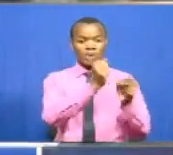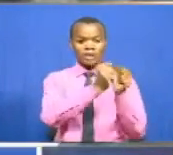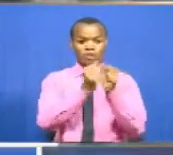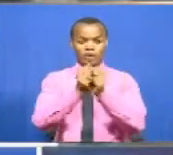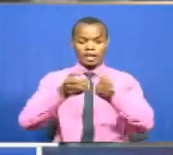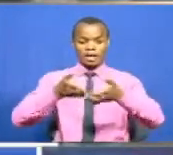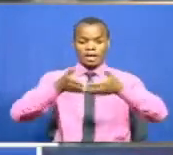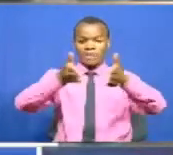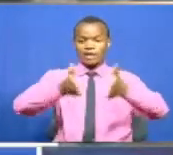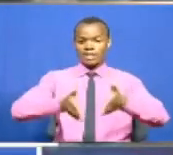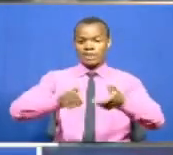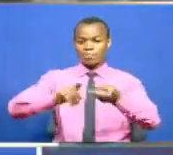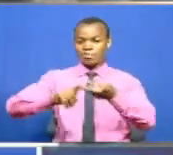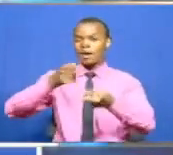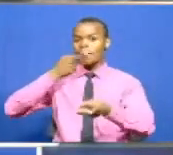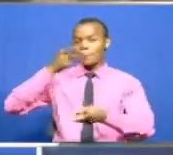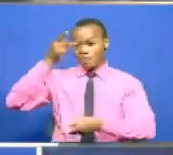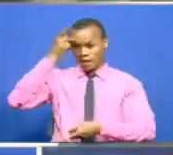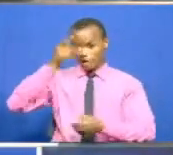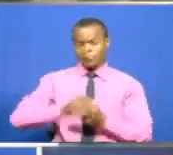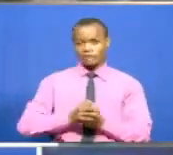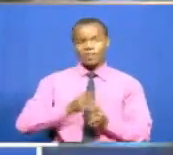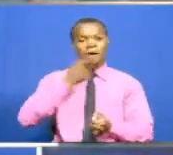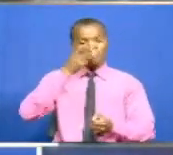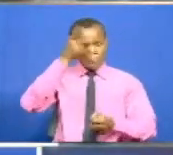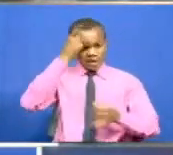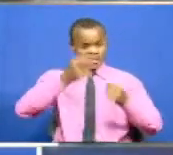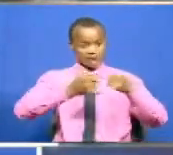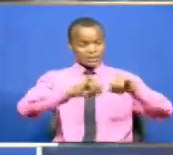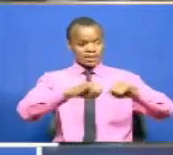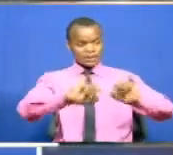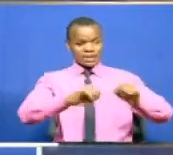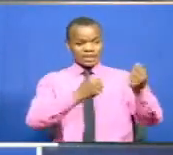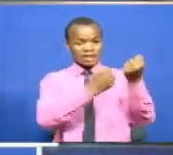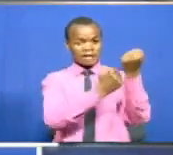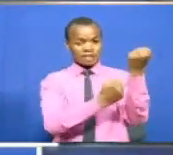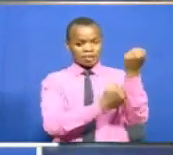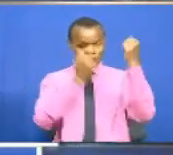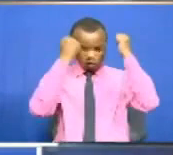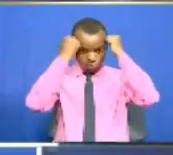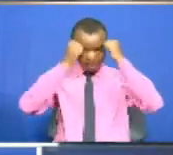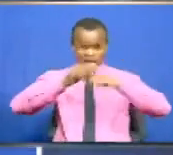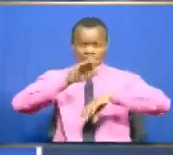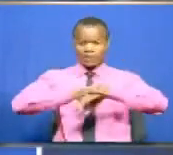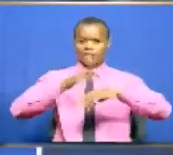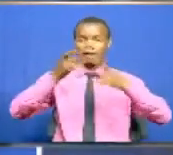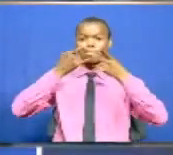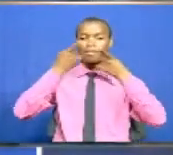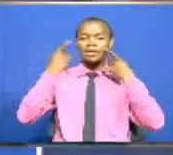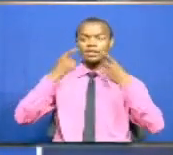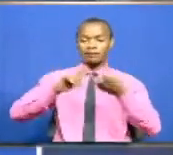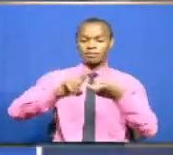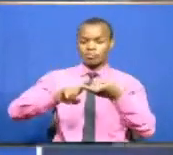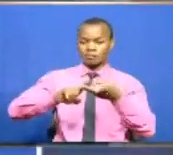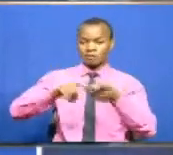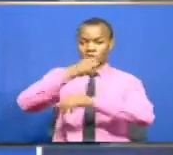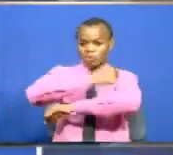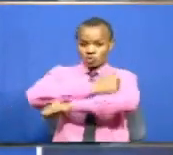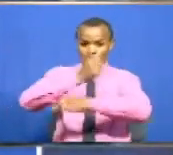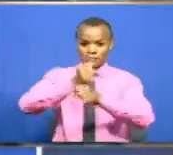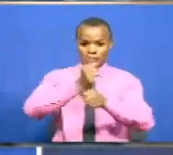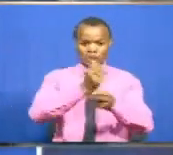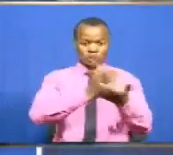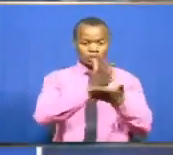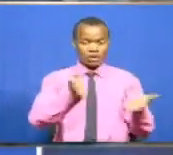to the parents. The parents should try and facilitate the students to get more masks. The schools should try and make sure that the washing bays